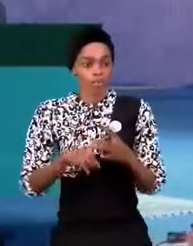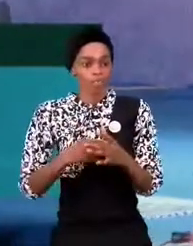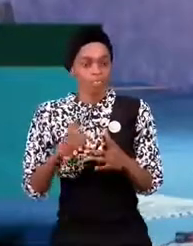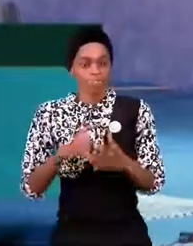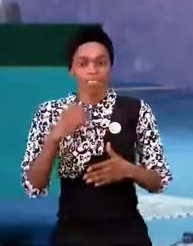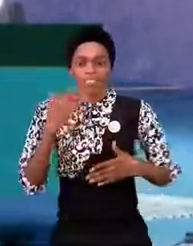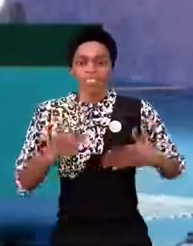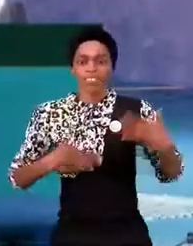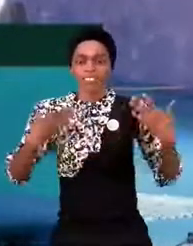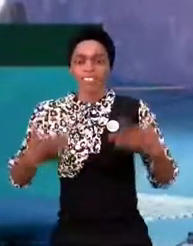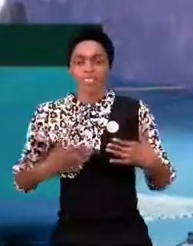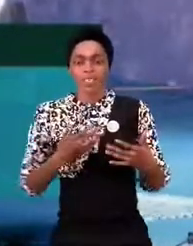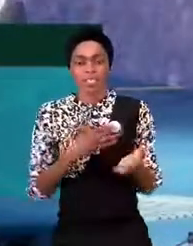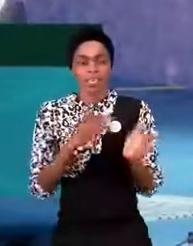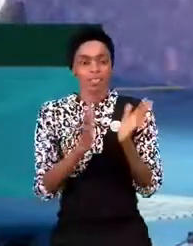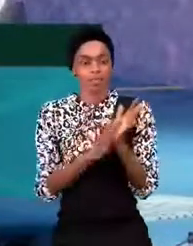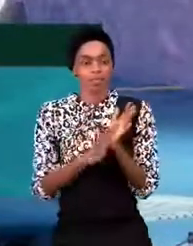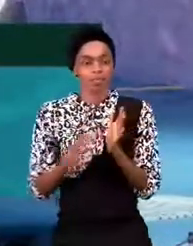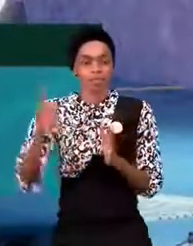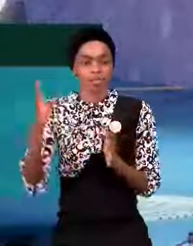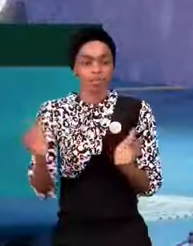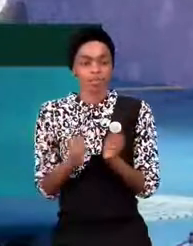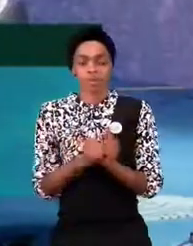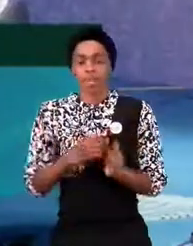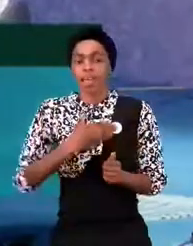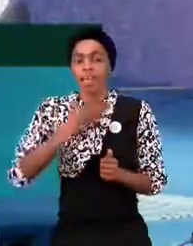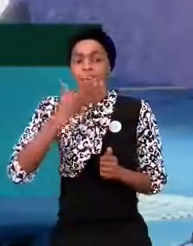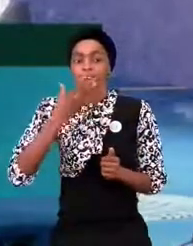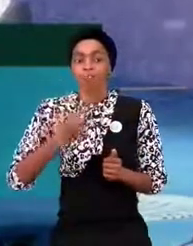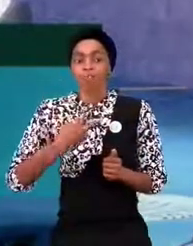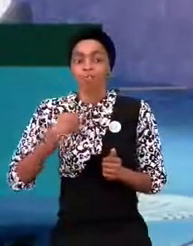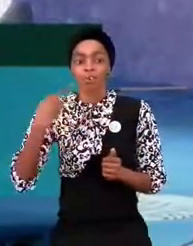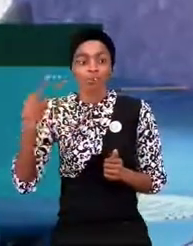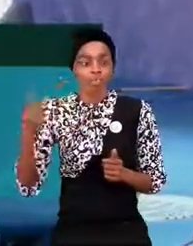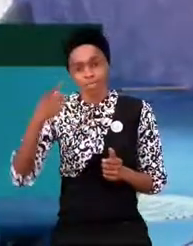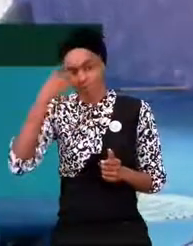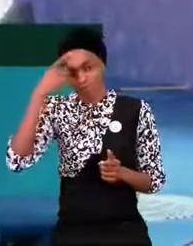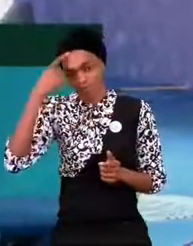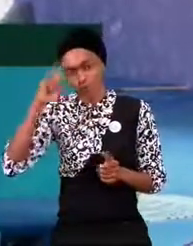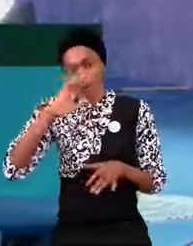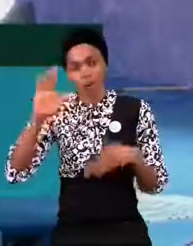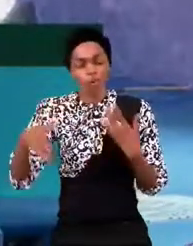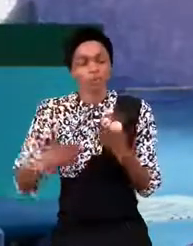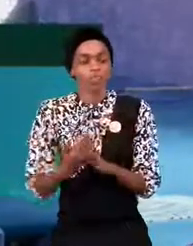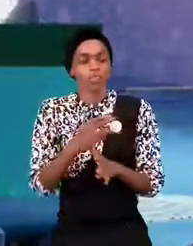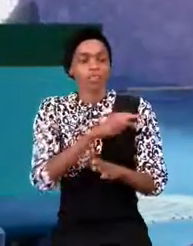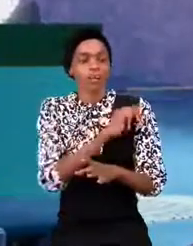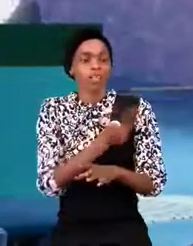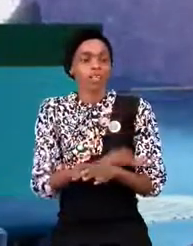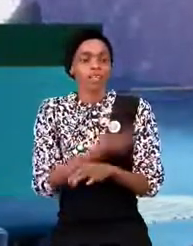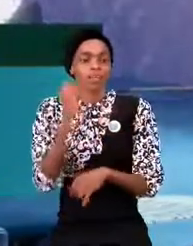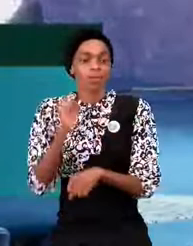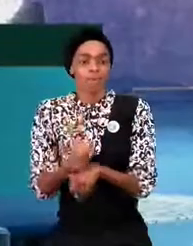Pourquoi? Pour tous les miracles puissants qu'ils avaient vus. Ils louaient